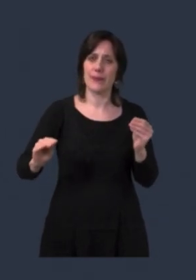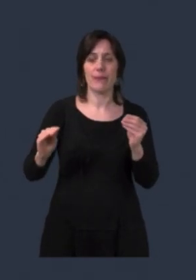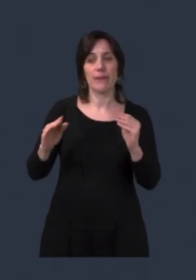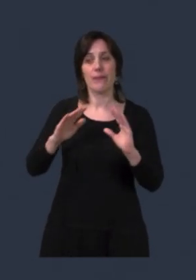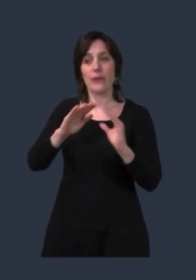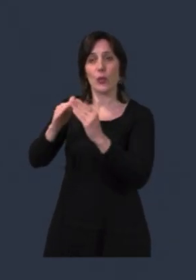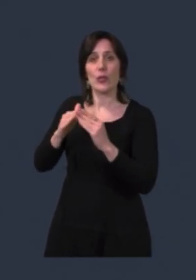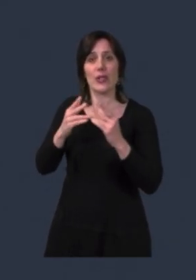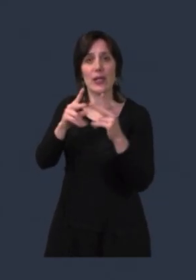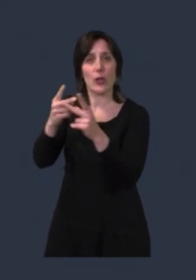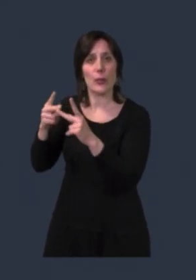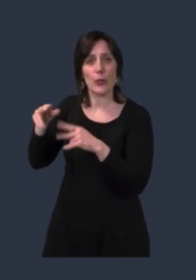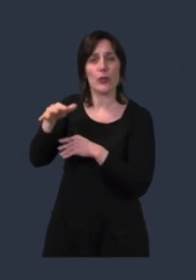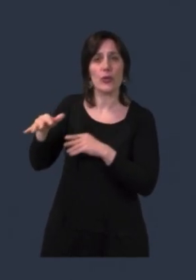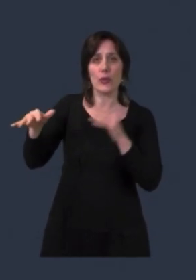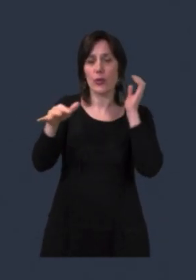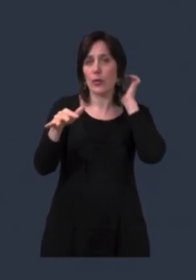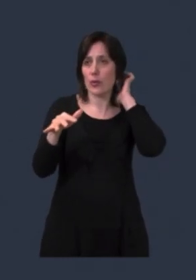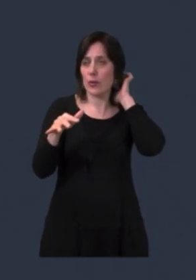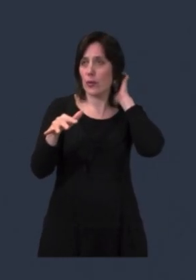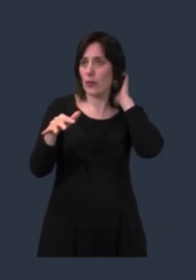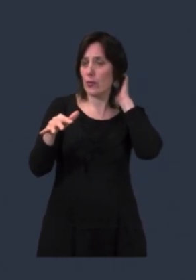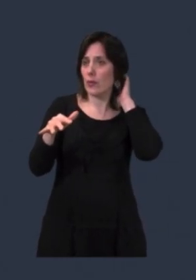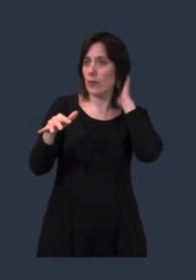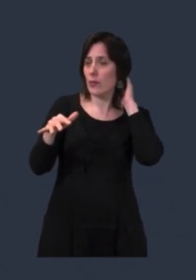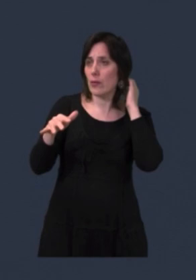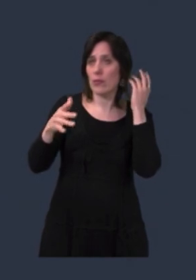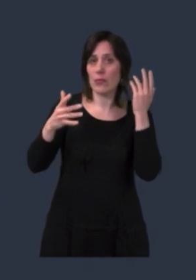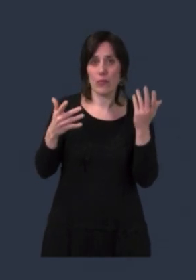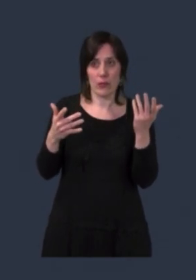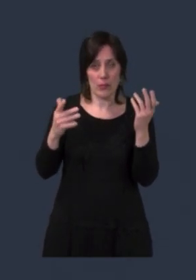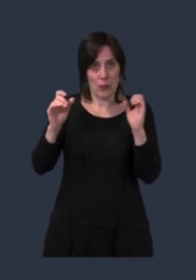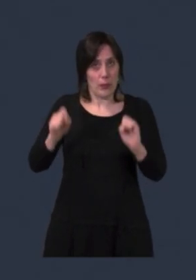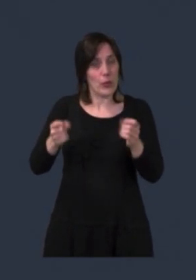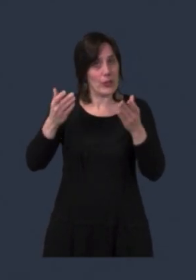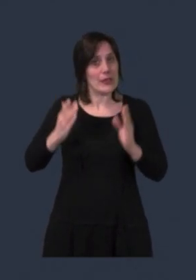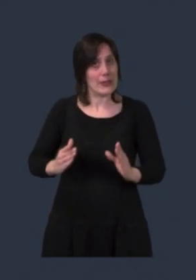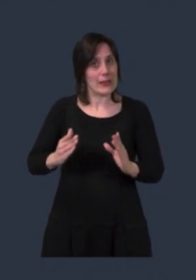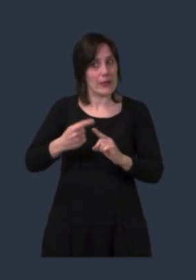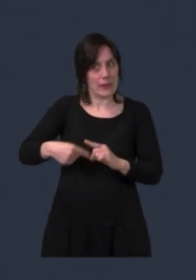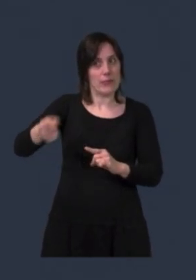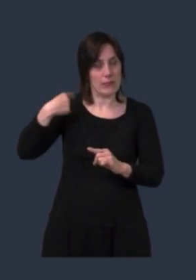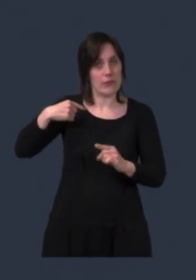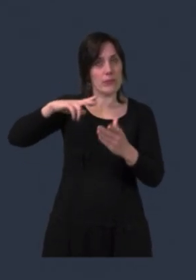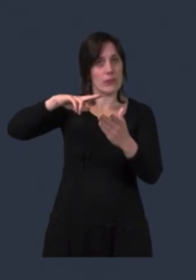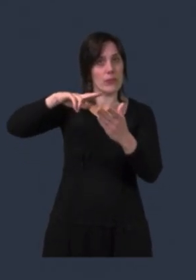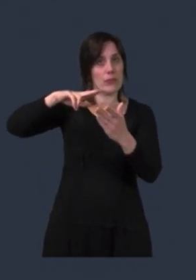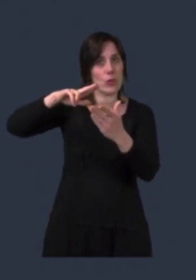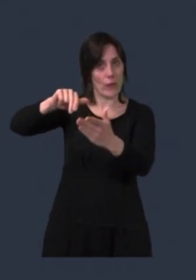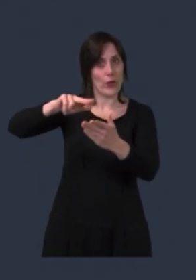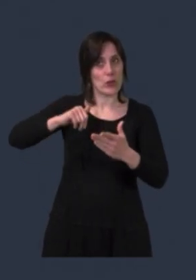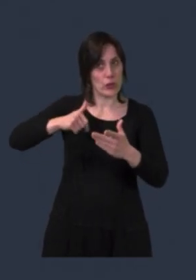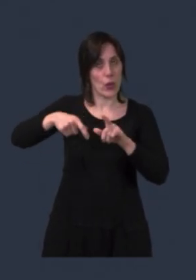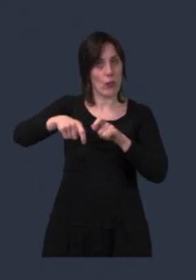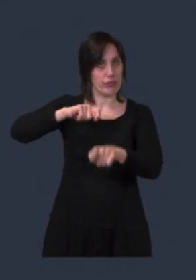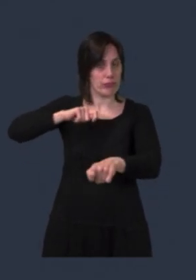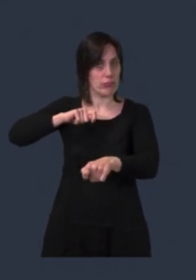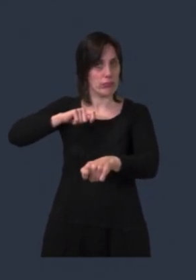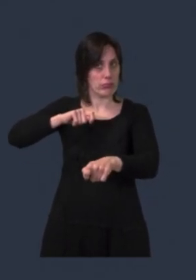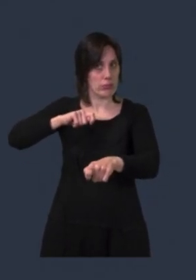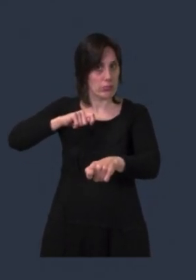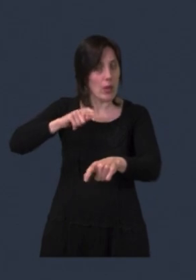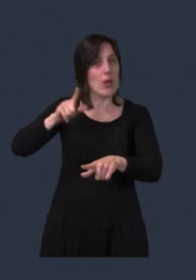communes qui pourraient décider de résilier la convention passée avec la région, si